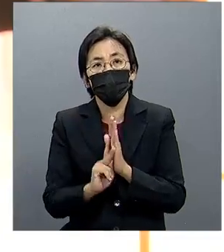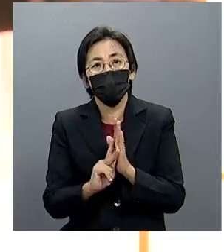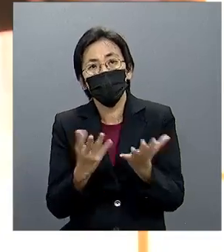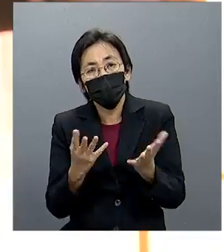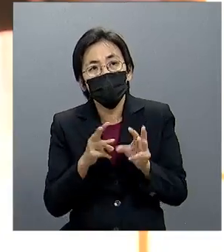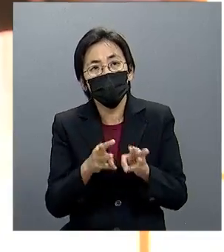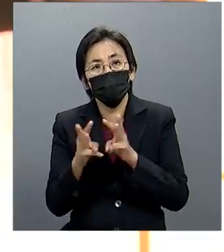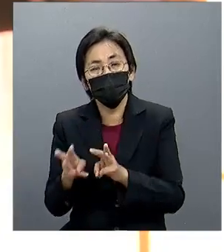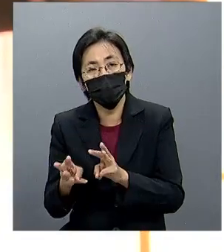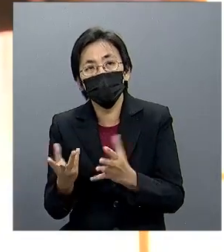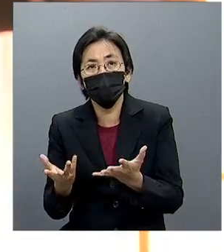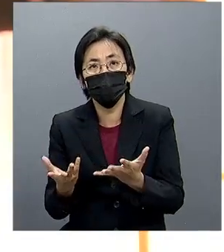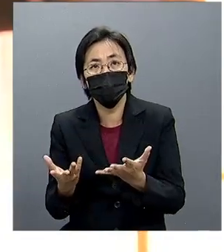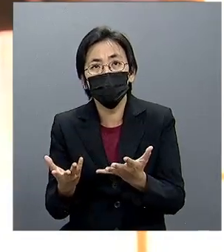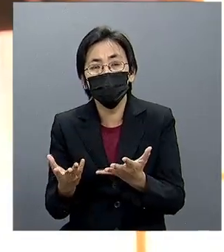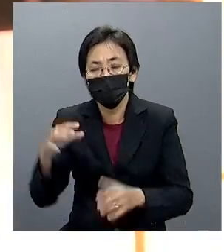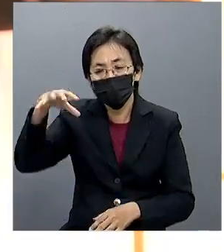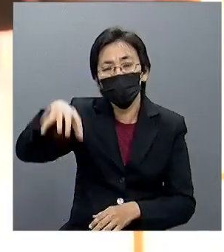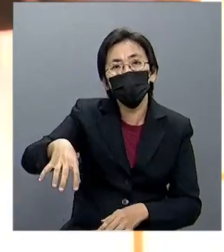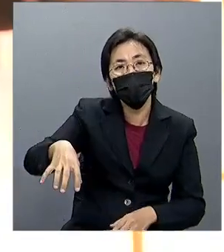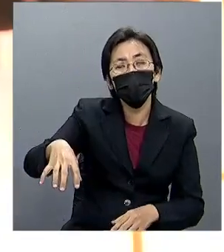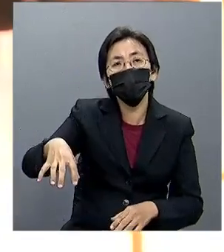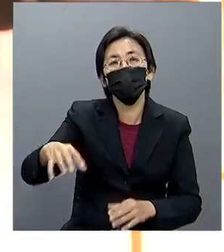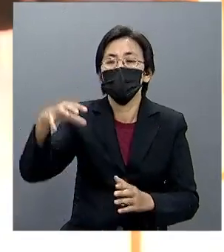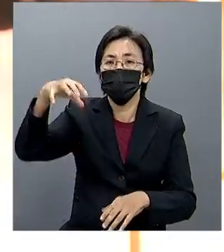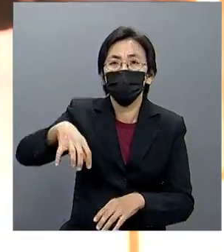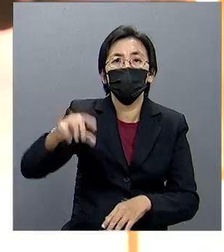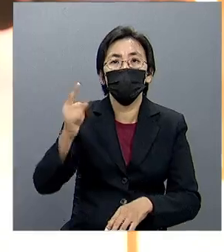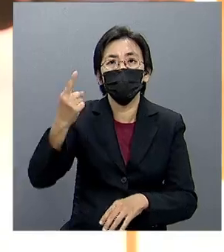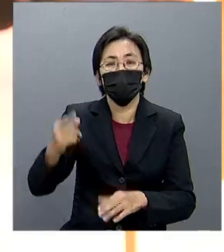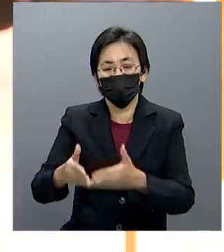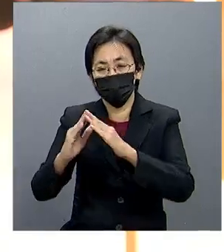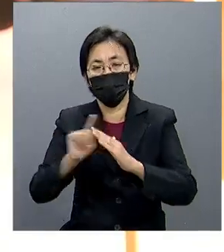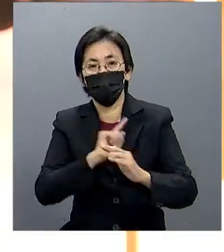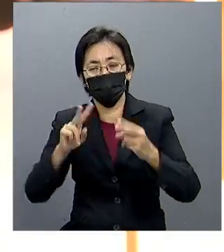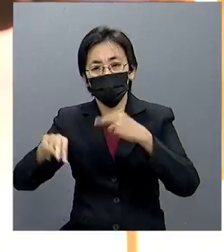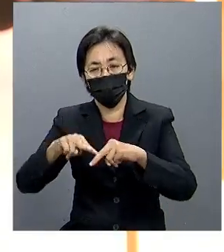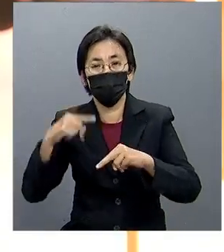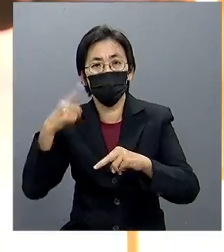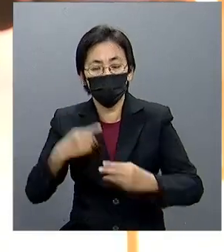ง องค์การมหาชนหรืออะไรขึ้นมาที่มาดูแลเรื่องนี้โดยเฉพาะเพราะเรื่องนี้ต้องถือว่